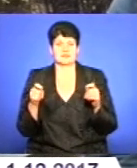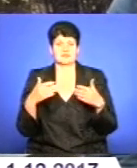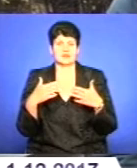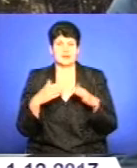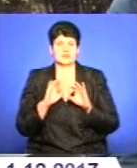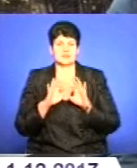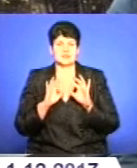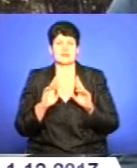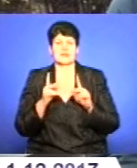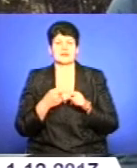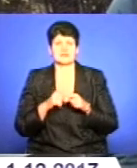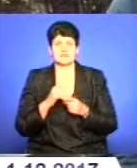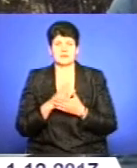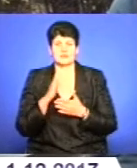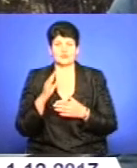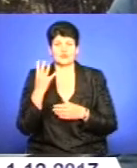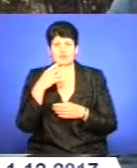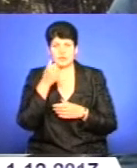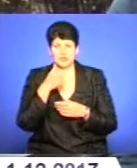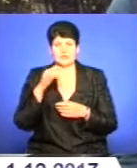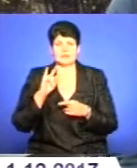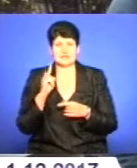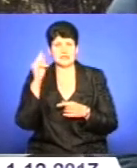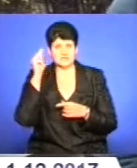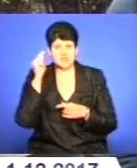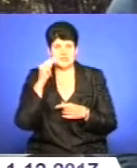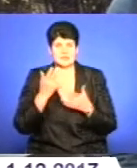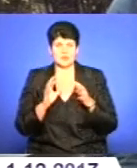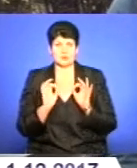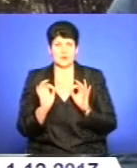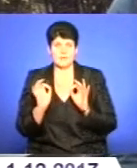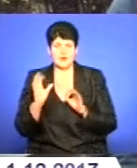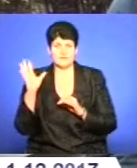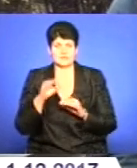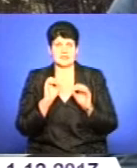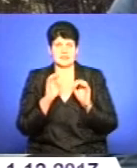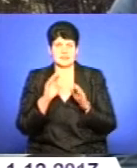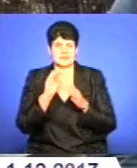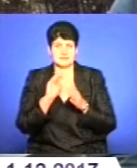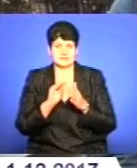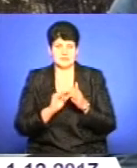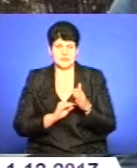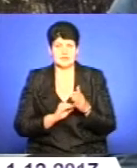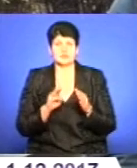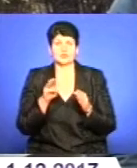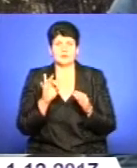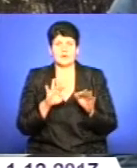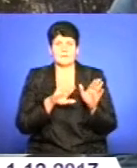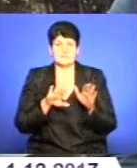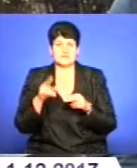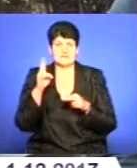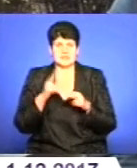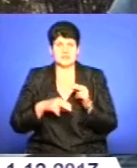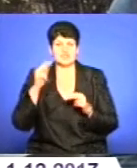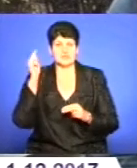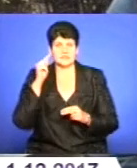як це має відбуватися. 4 роки дитина вчиться. Якщо нормально він все здає, то після закінчення